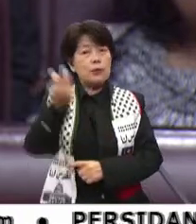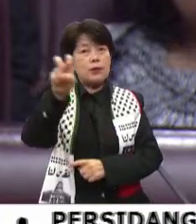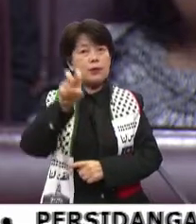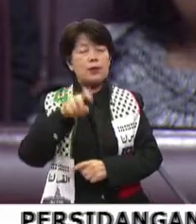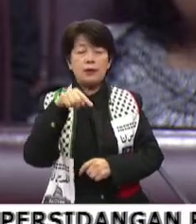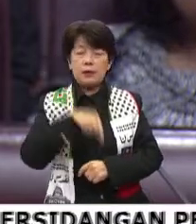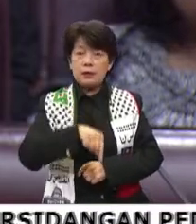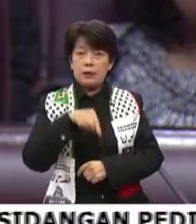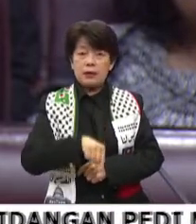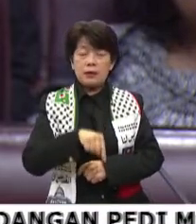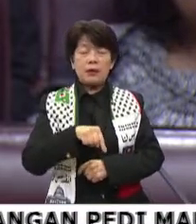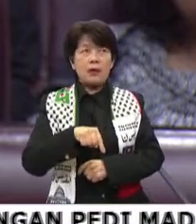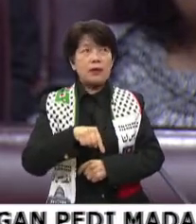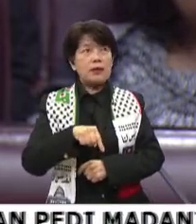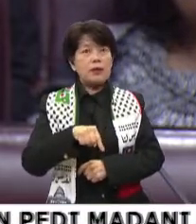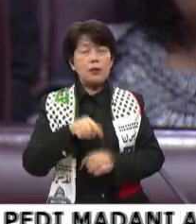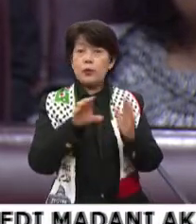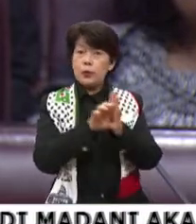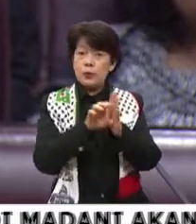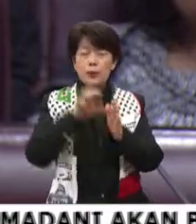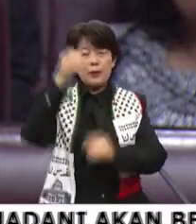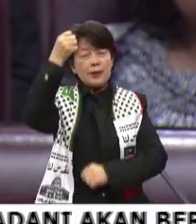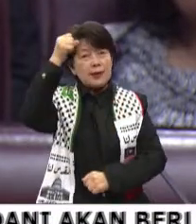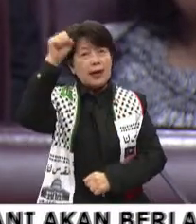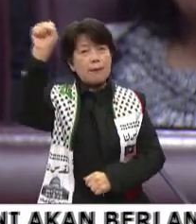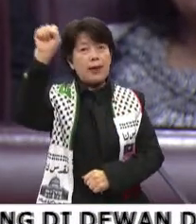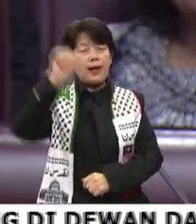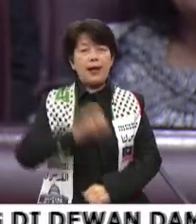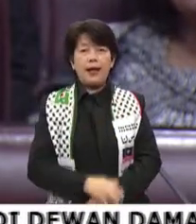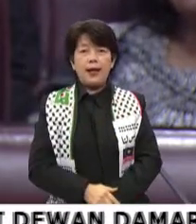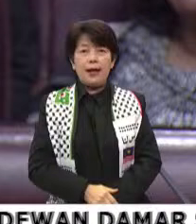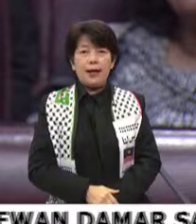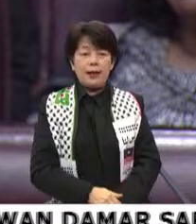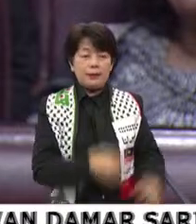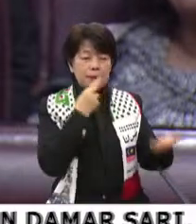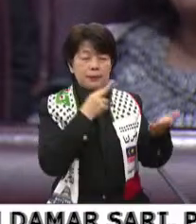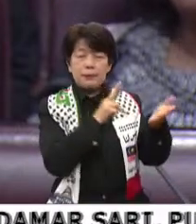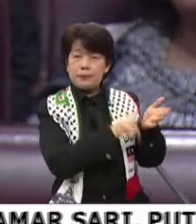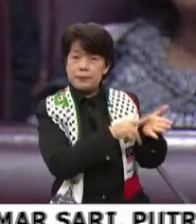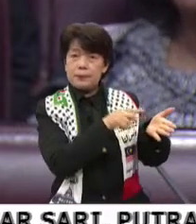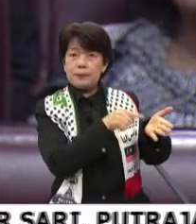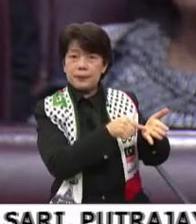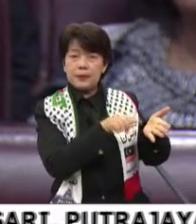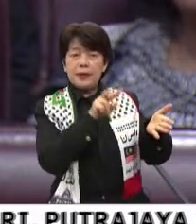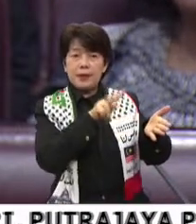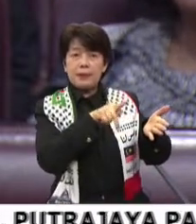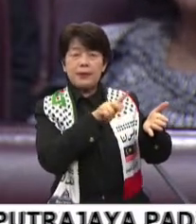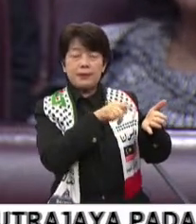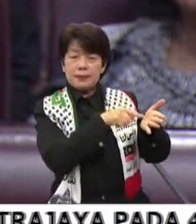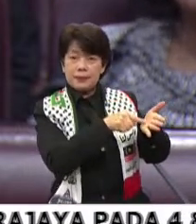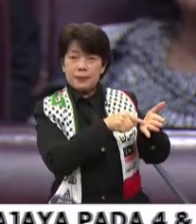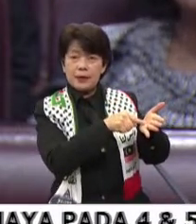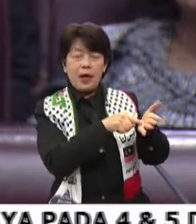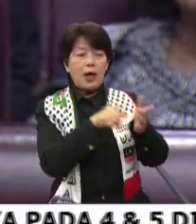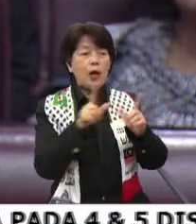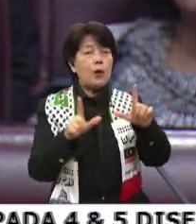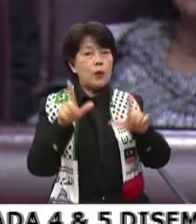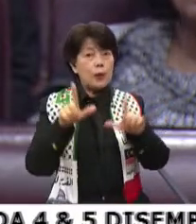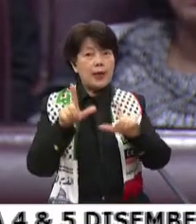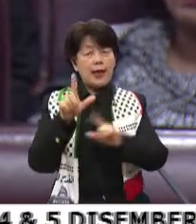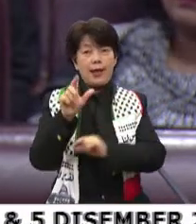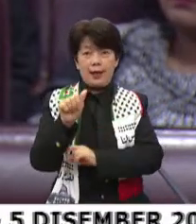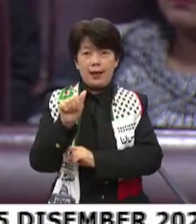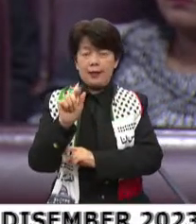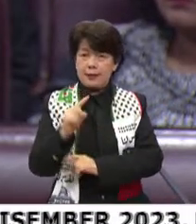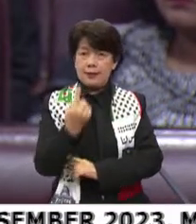sahaja di Sabah ya dari segi apa yang tah mengikut rekod daripada lpkp Sabah bahawa lori lori a